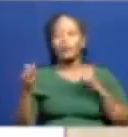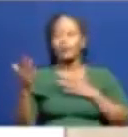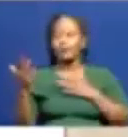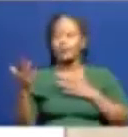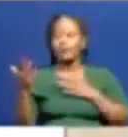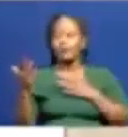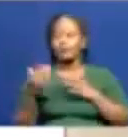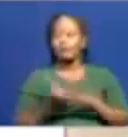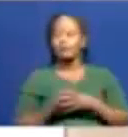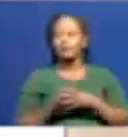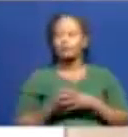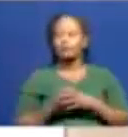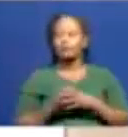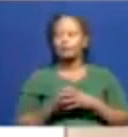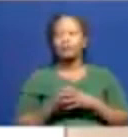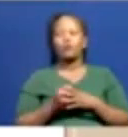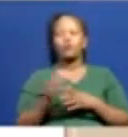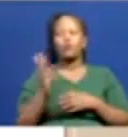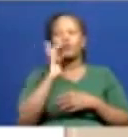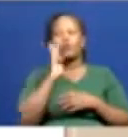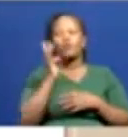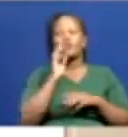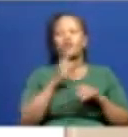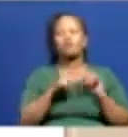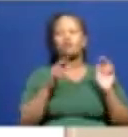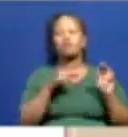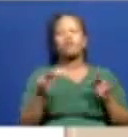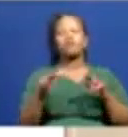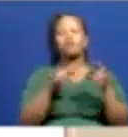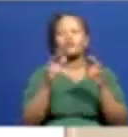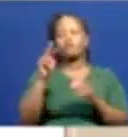Maji safi ya mto Nzoia.